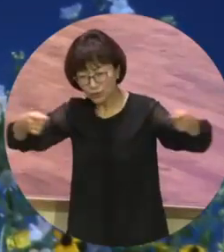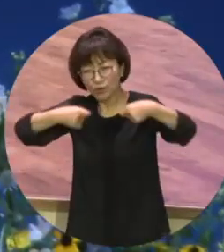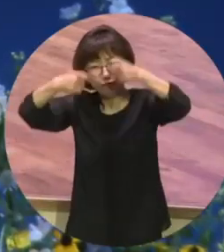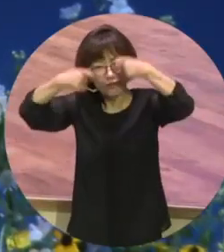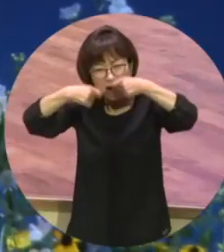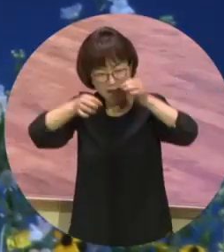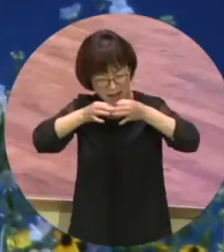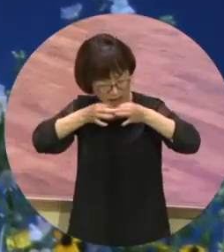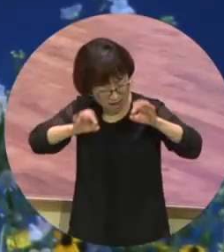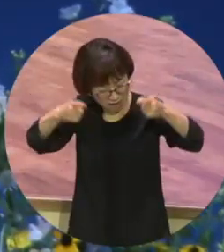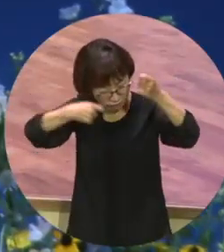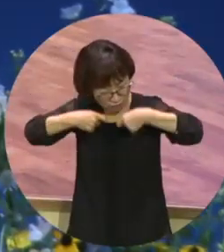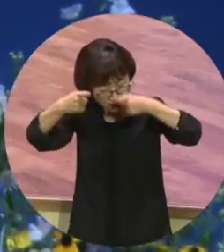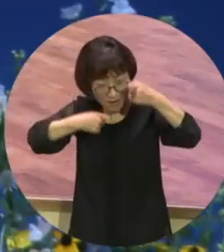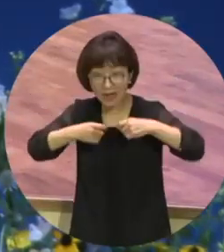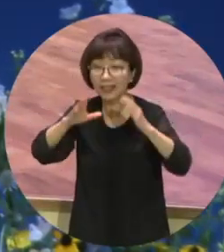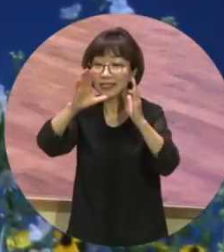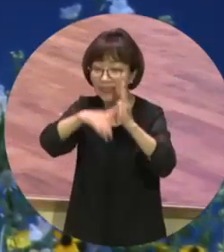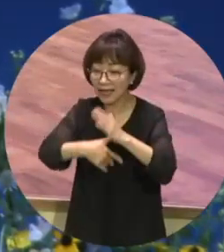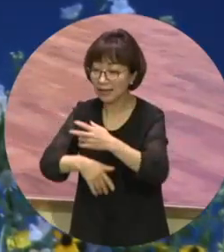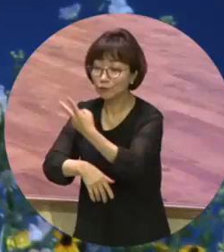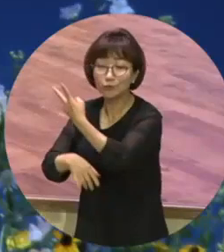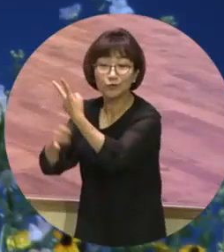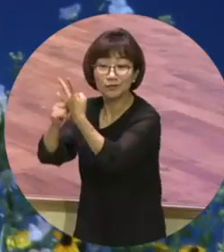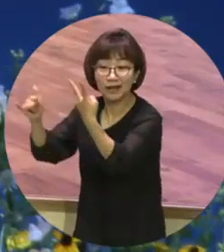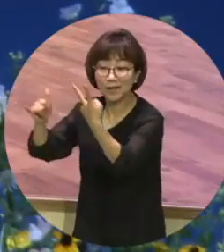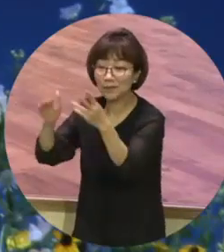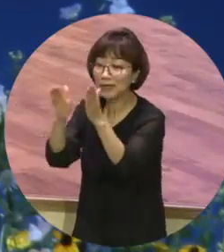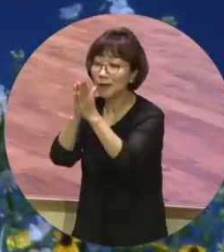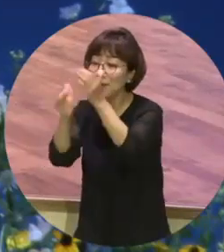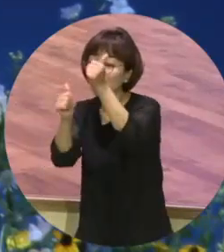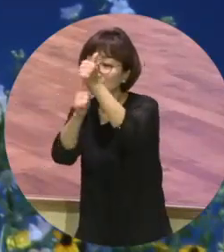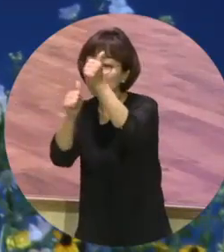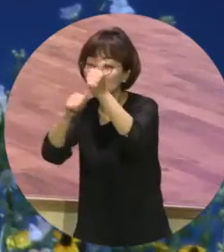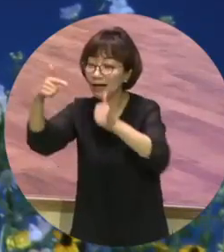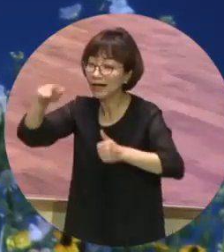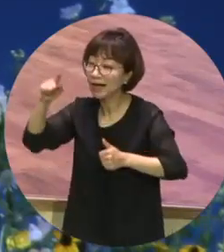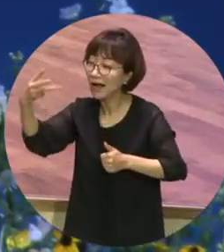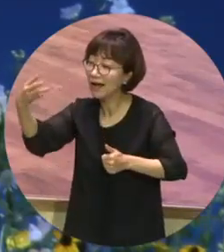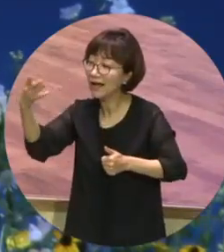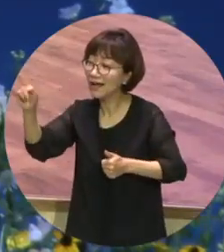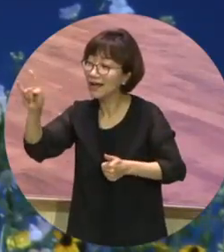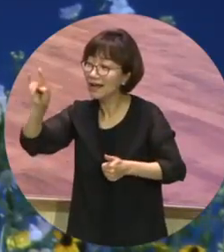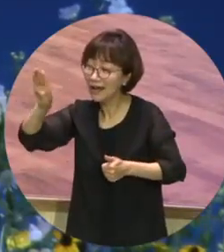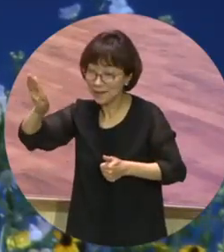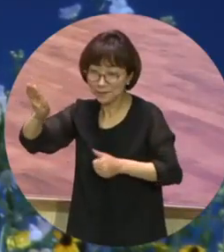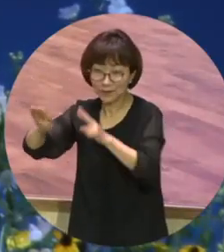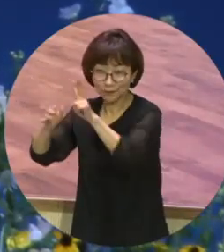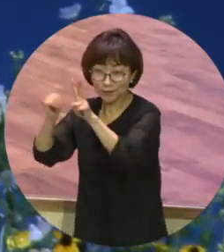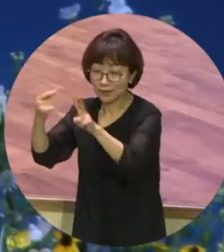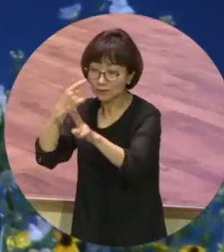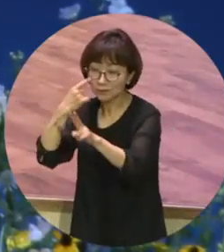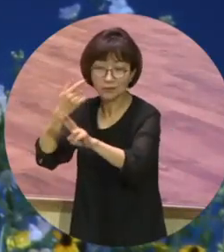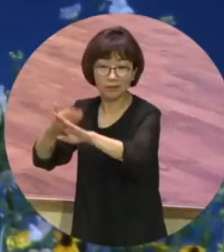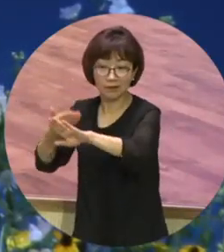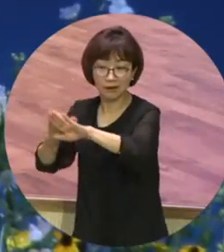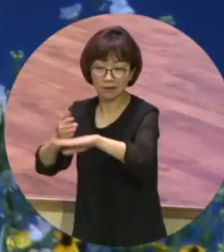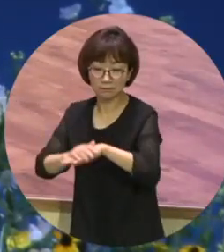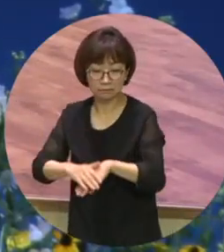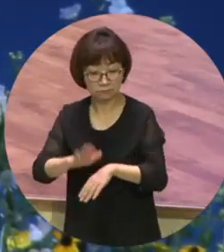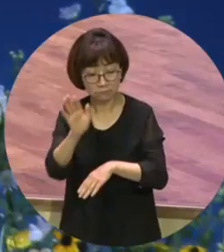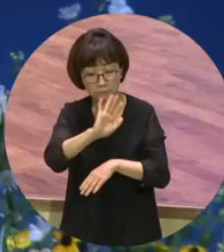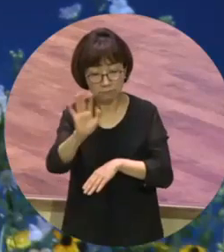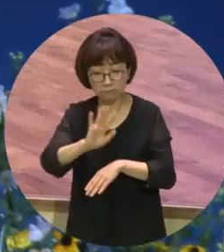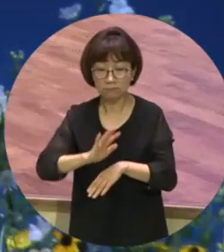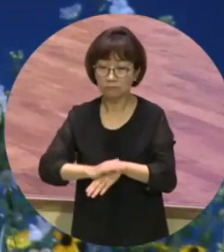여호수아 갈렙이 뭐라 합니까? 여호수아 갈렙 두 사람이 보는 눈은 달라요. 그래서 하나님 일을 할 때